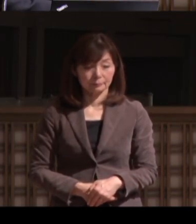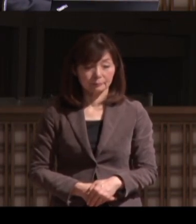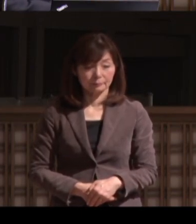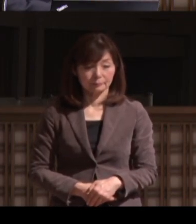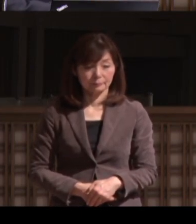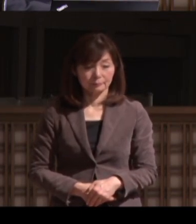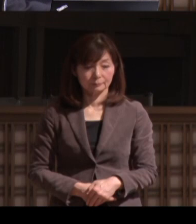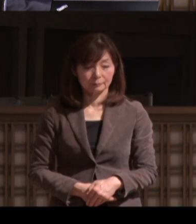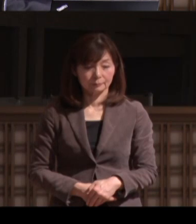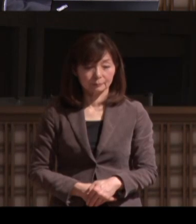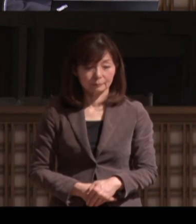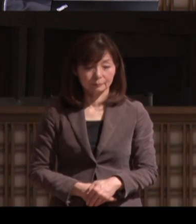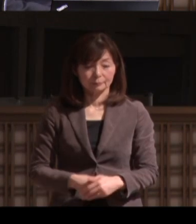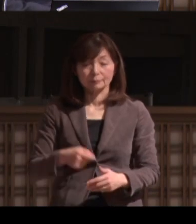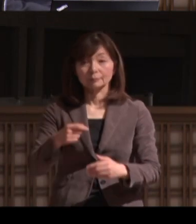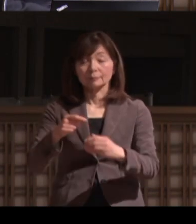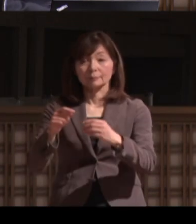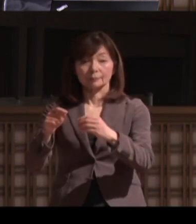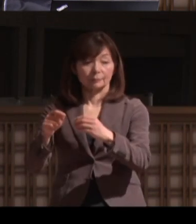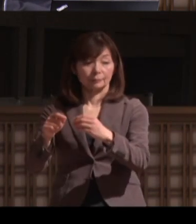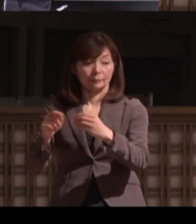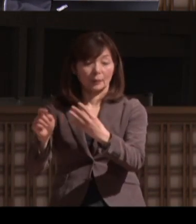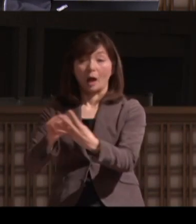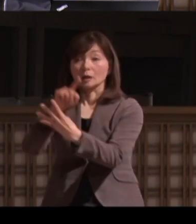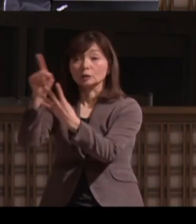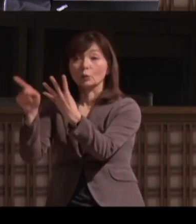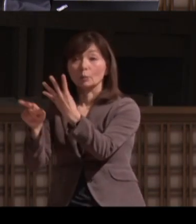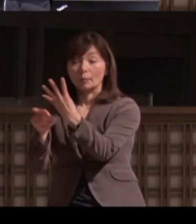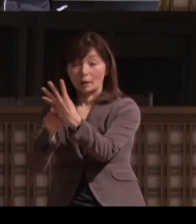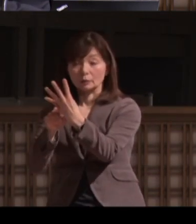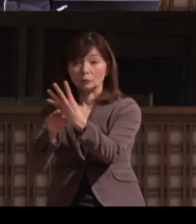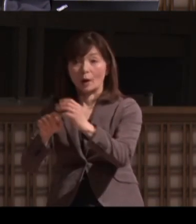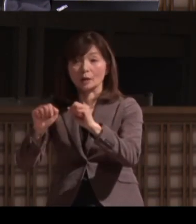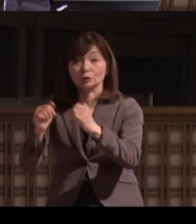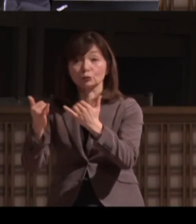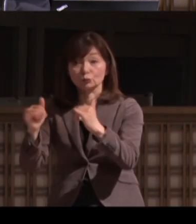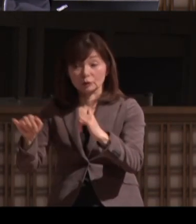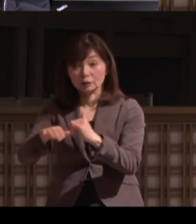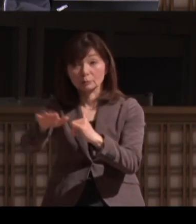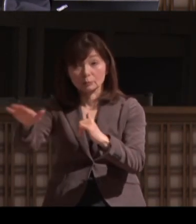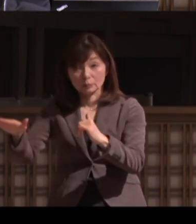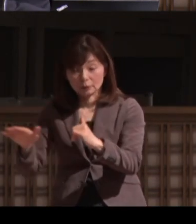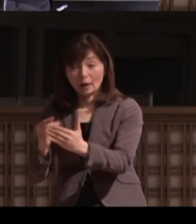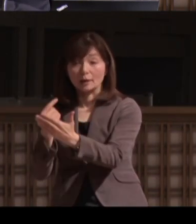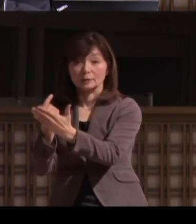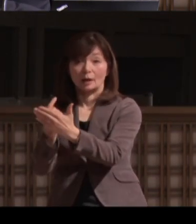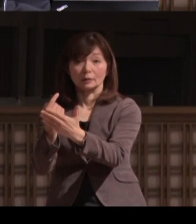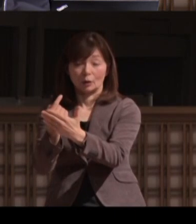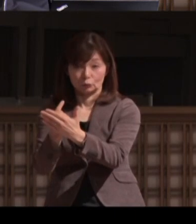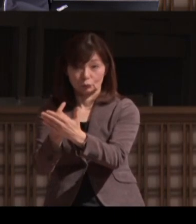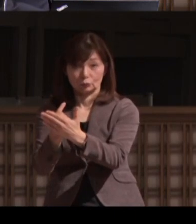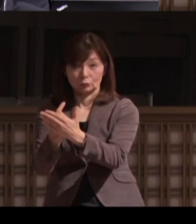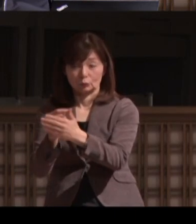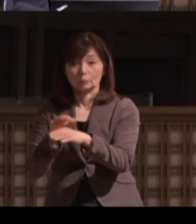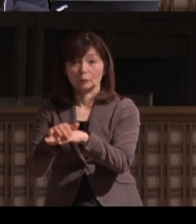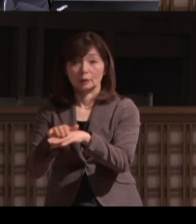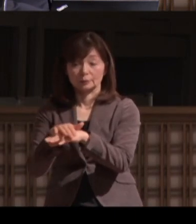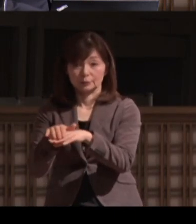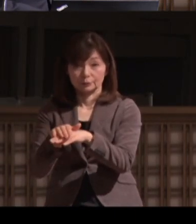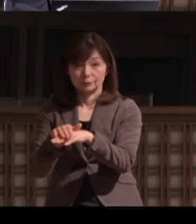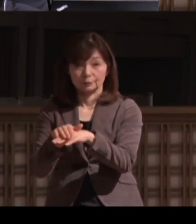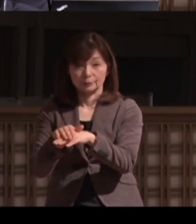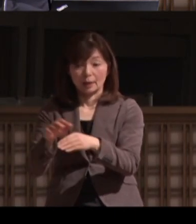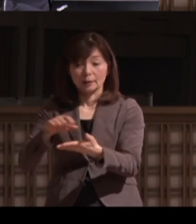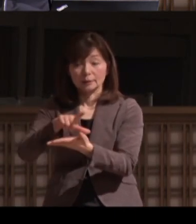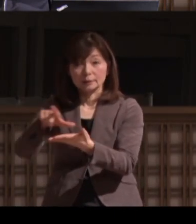ね4丸の4はですねえっと住民の三角ということが必要ですねえこういったえ地域